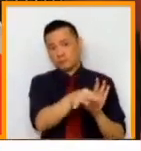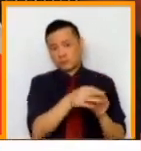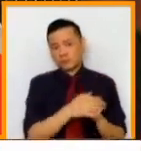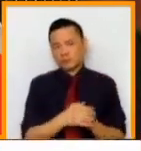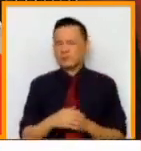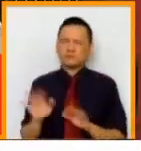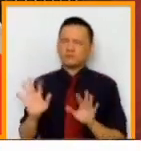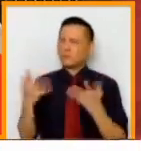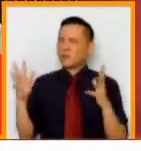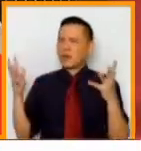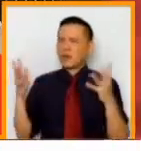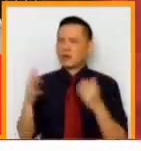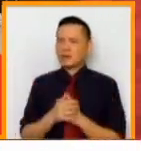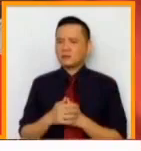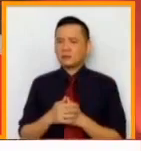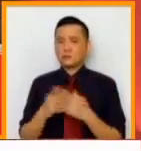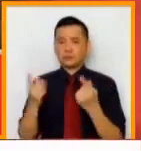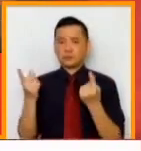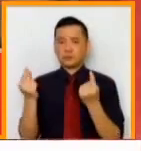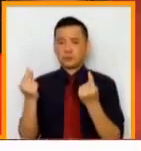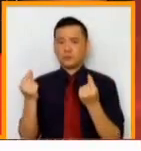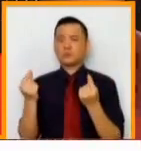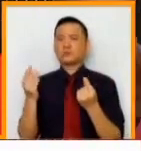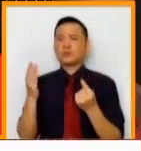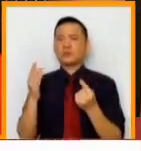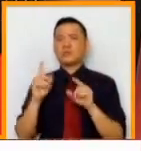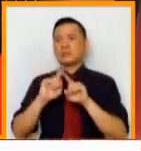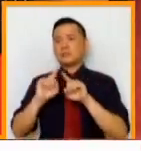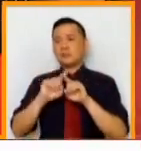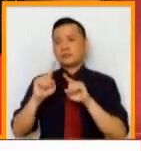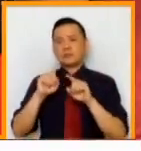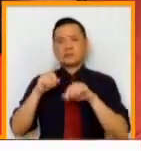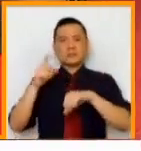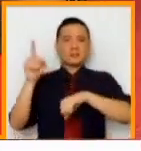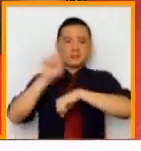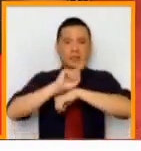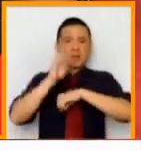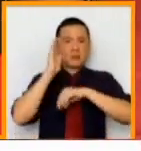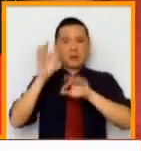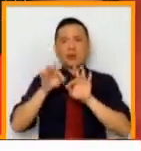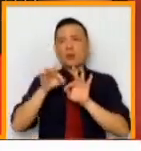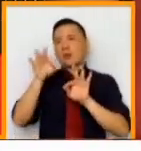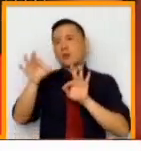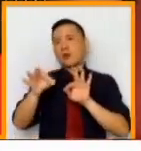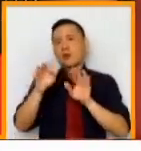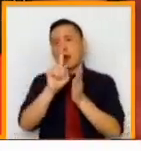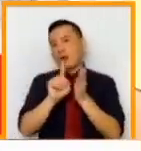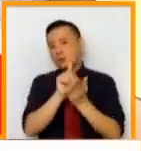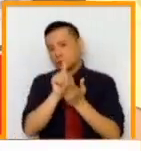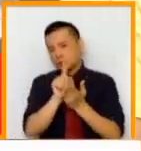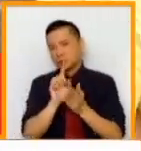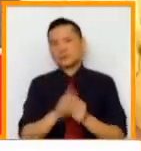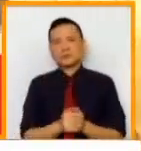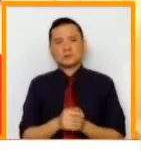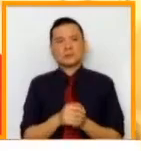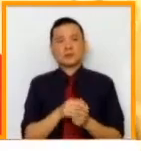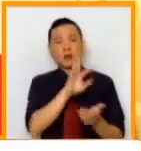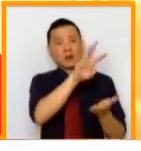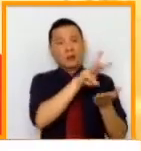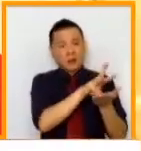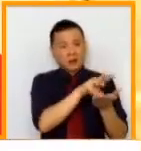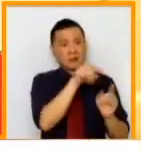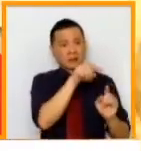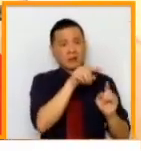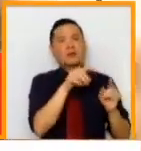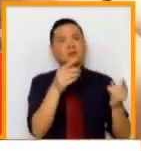ay pinahaba natin yung mga oras sa mga bawat araw. Mm-hmm. At dinagdagan natin yung lugar kung saan pwede magparehistro. Kasi